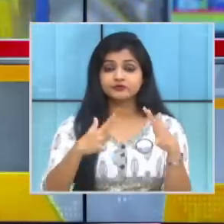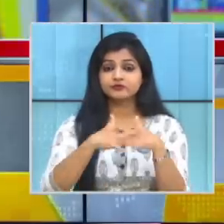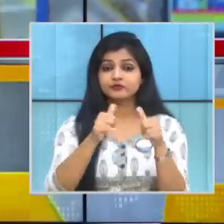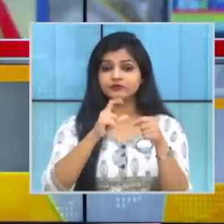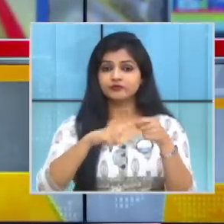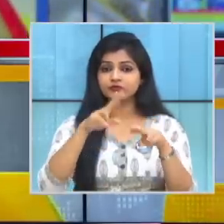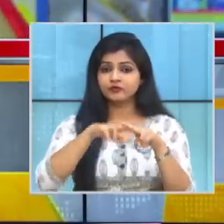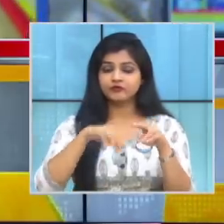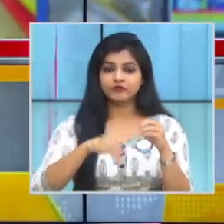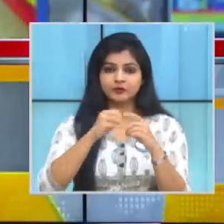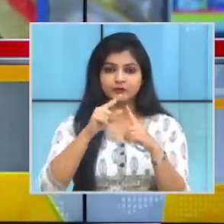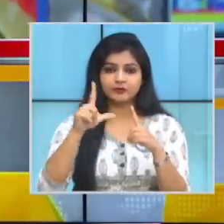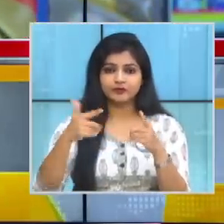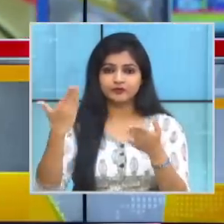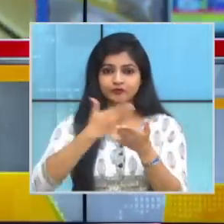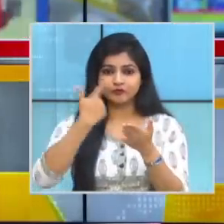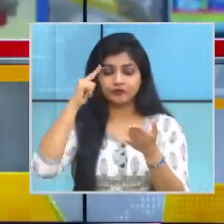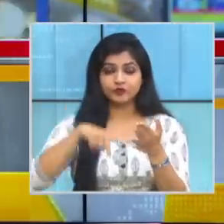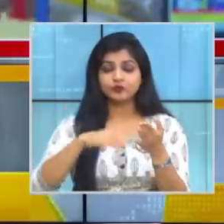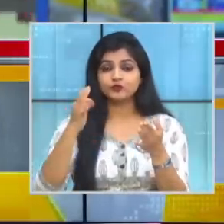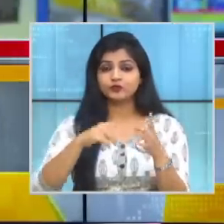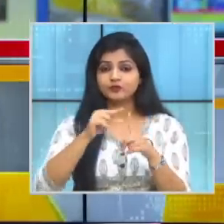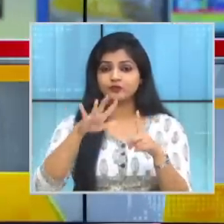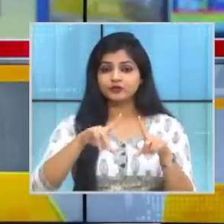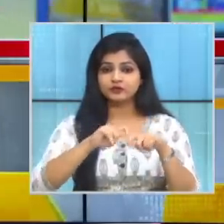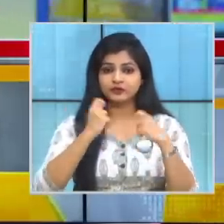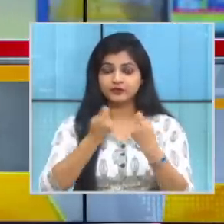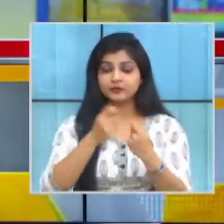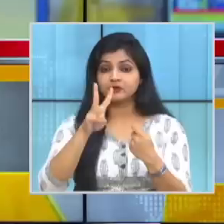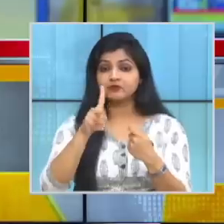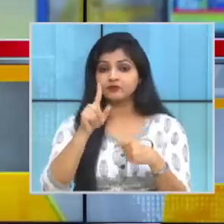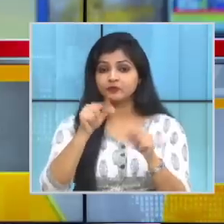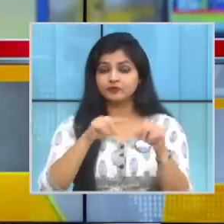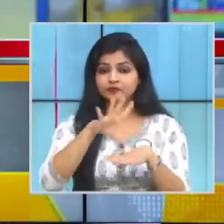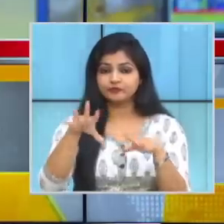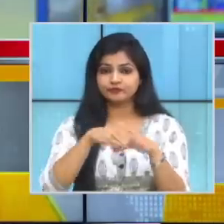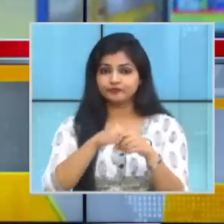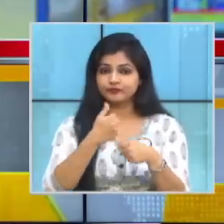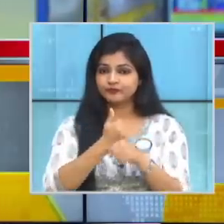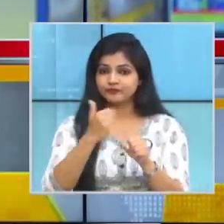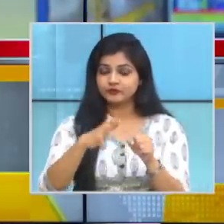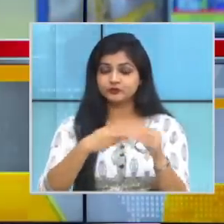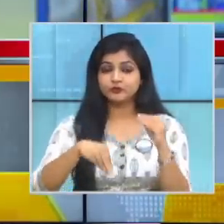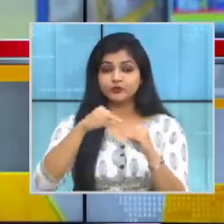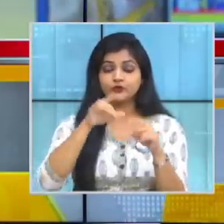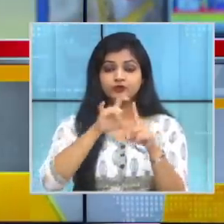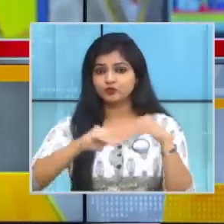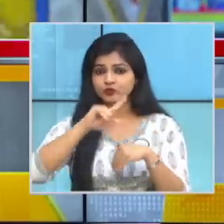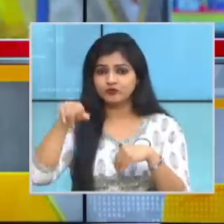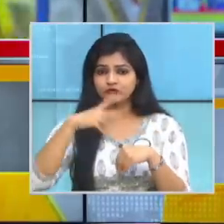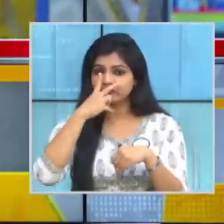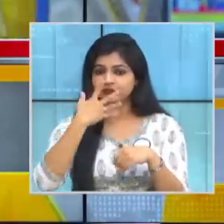വഖഫ് ഭേദഗതി ബിൽ പരിഗണിക്കുന്നതിന് സംയുക്ത പാർലമെന്ററി സമിതി രൂപീകരിച്ചു. 31 അംഗങ്ങളാണ് സമിതിയിലുള്ളത്. ആർ രാധാകൃഷ്ണൻ വിവരങ്ങളുമായി ഡൽഹിയിൽ നിന്ന് ചേരുന്നുണ്ട്. ആർ